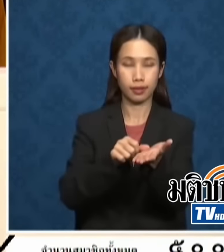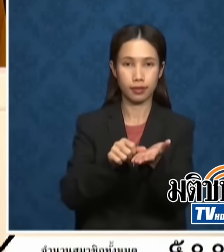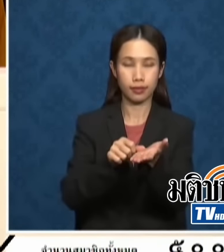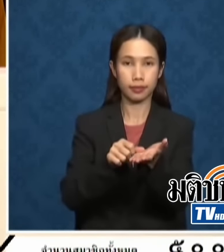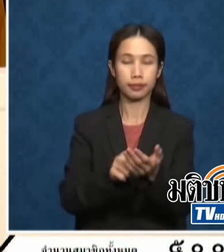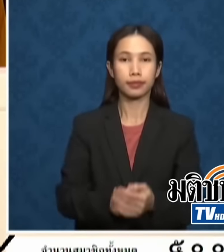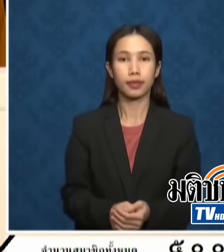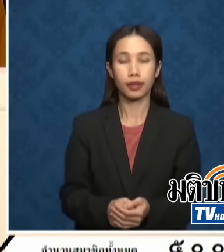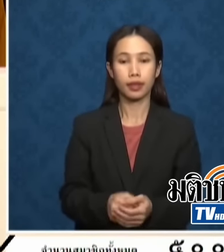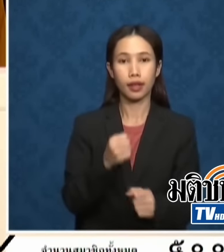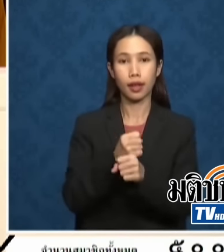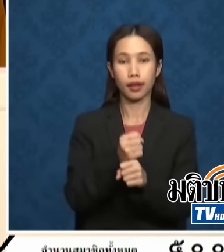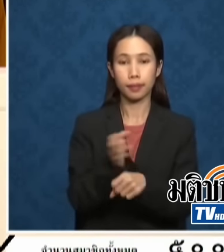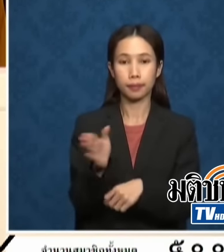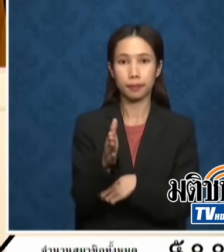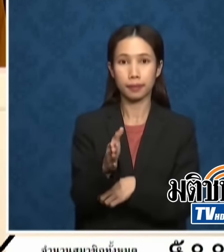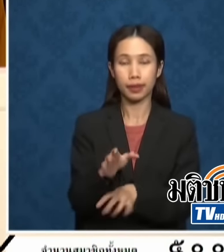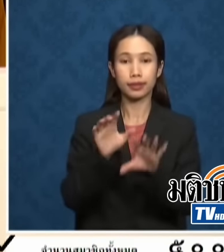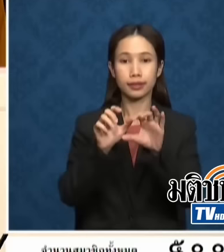ดการประมงพ.ศ.